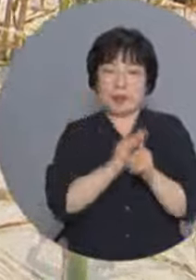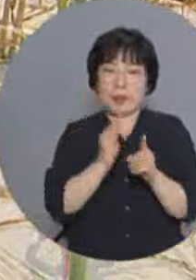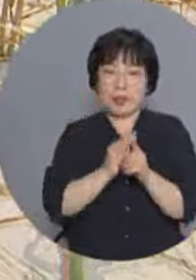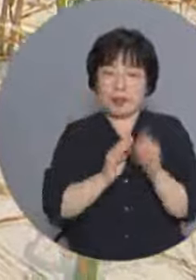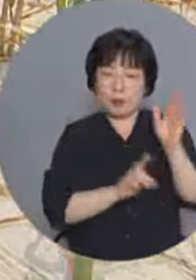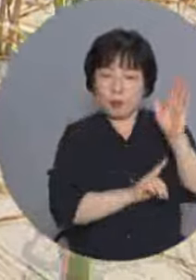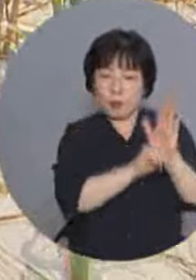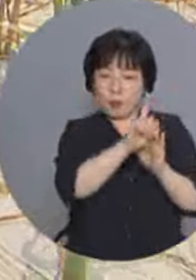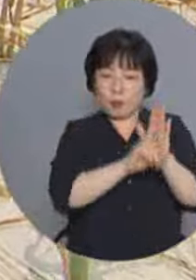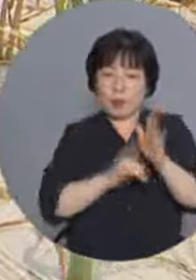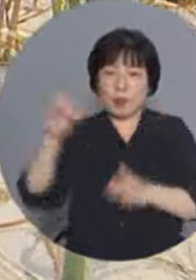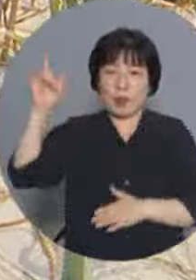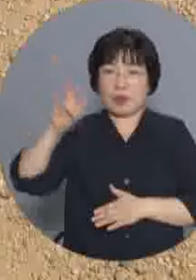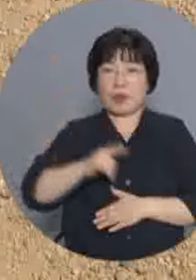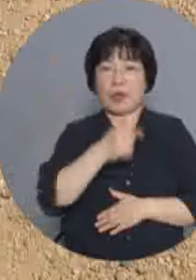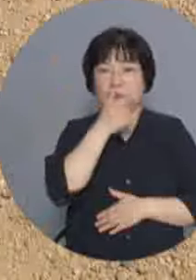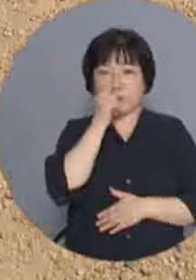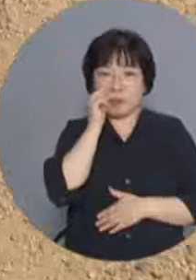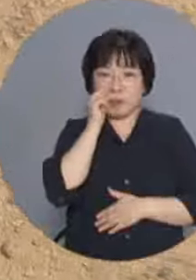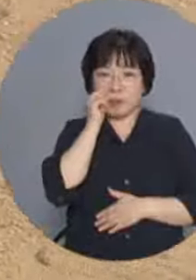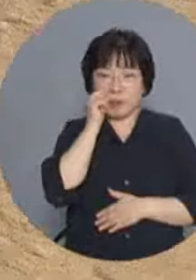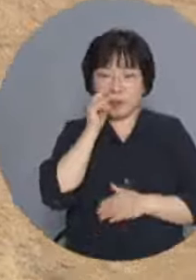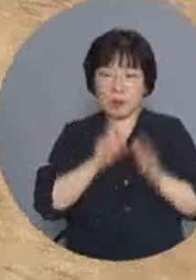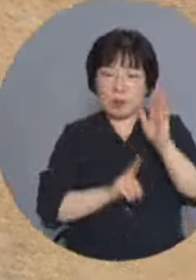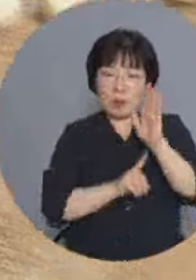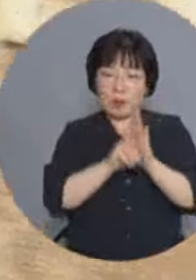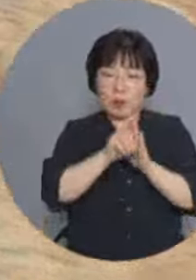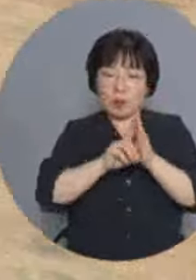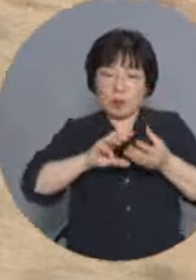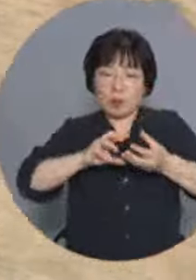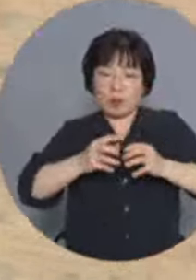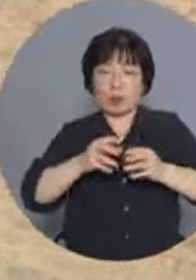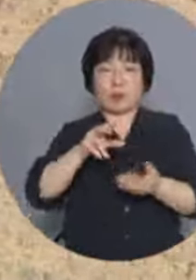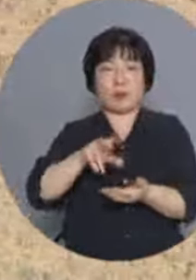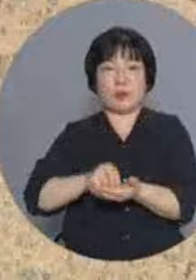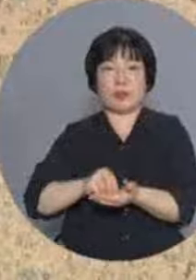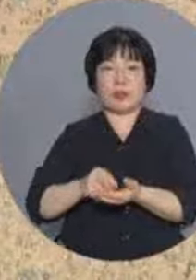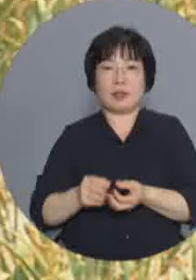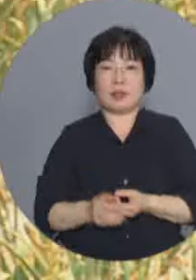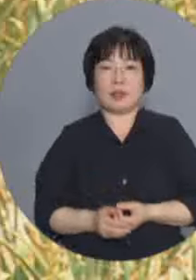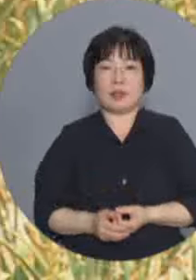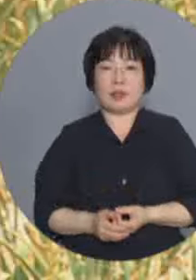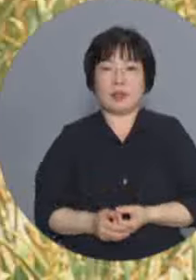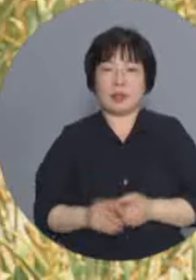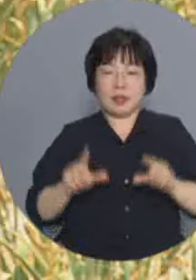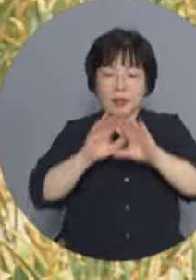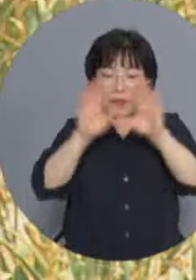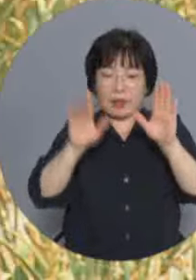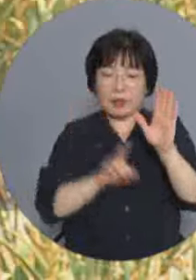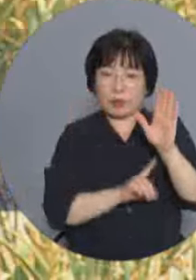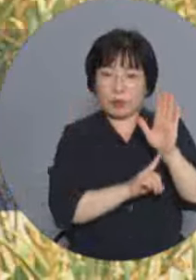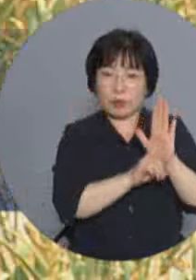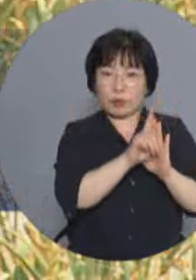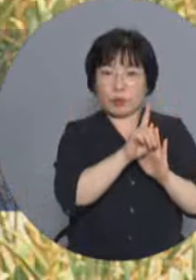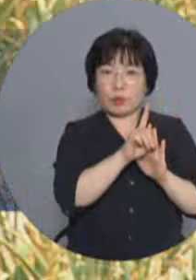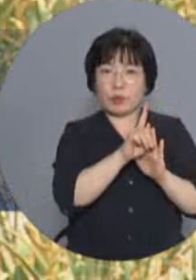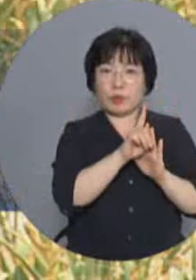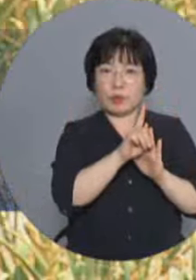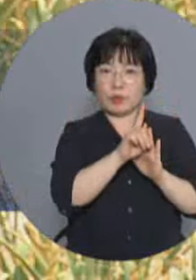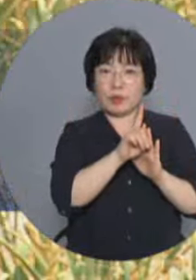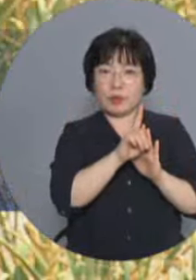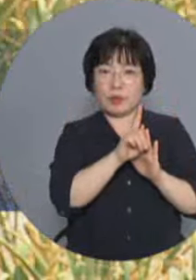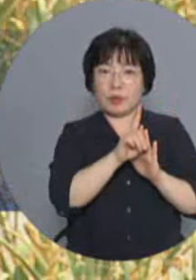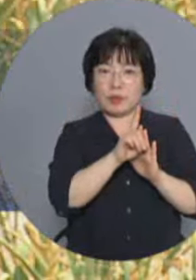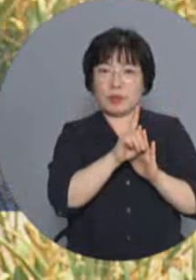기온 변화와 일조 시간 부족 등 이상 기후가 원인으로 꼽힙니다. 날씨가 좀 따뜻해 가지고